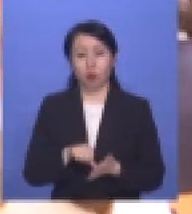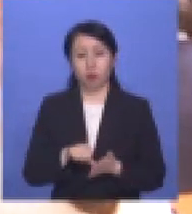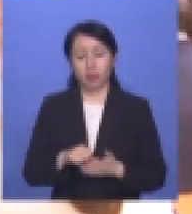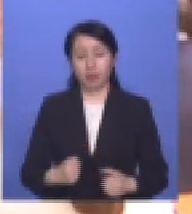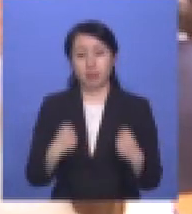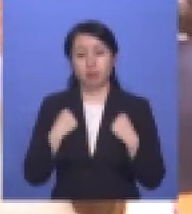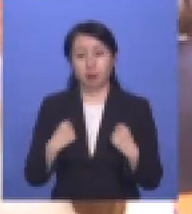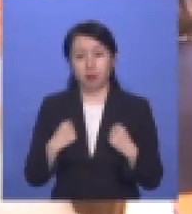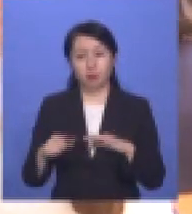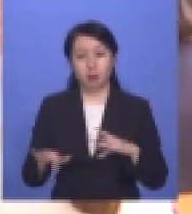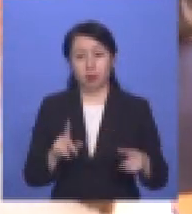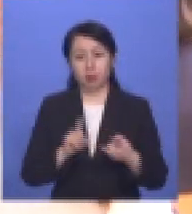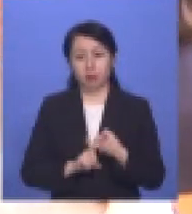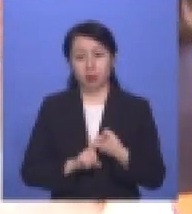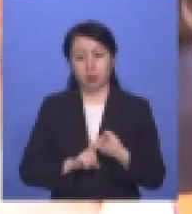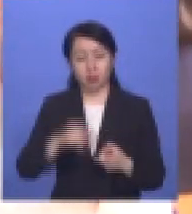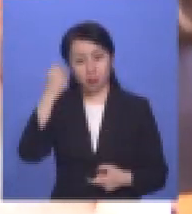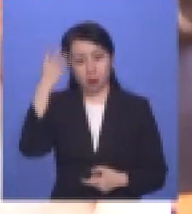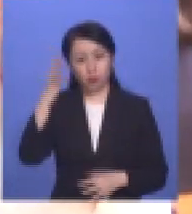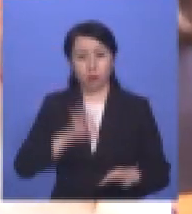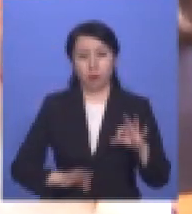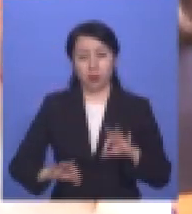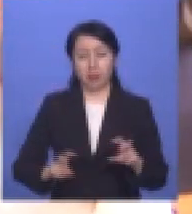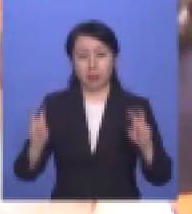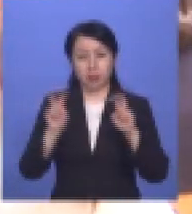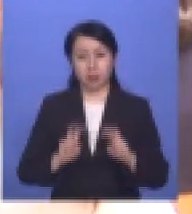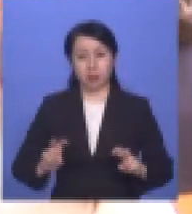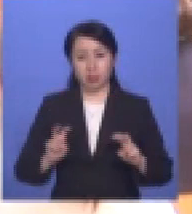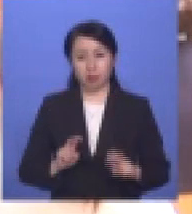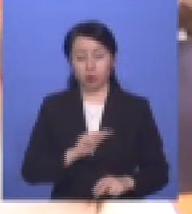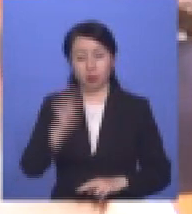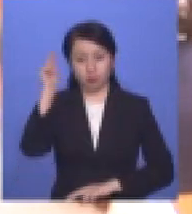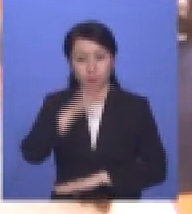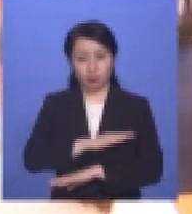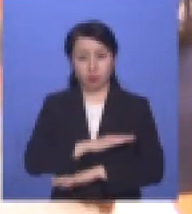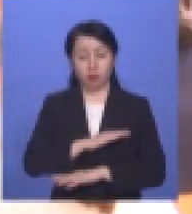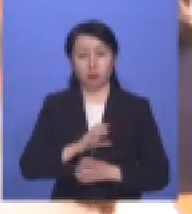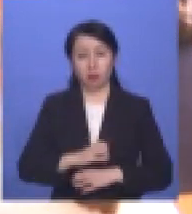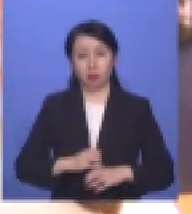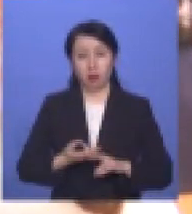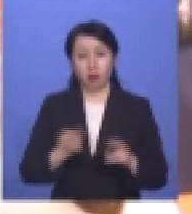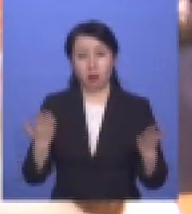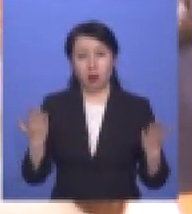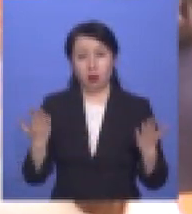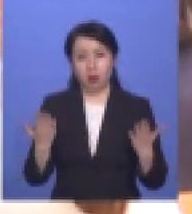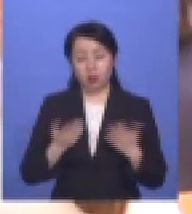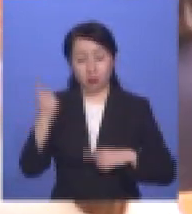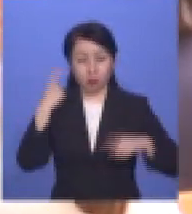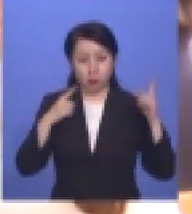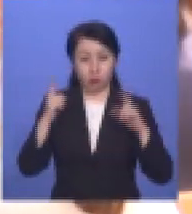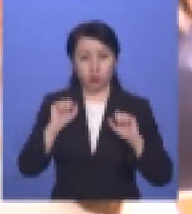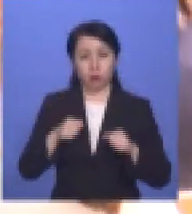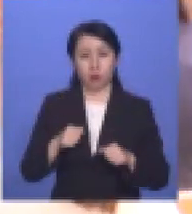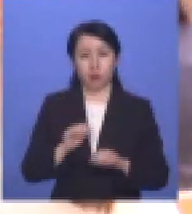спортивные мероприятия, это связано с научными проектами, с исследовательской деятельностью, с предметными знаниями, какие-то развитие каких-то творческих способностей